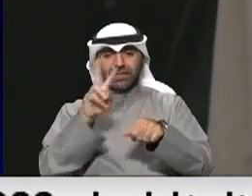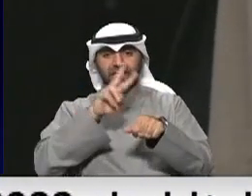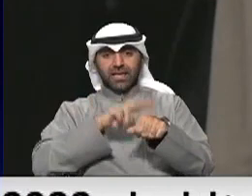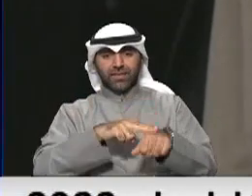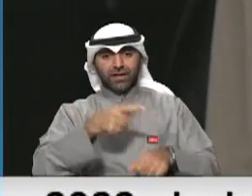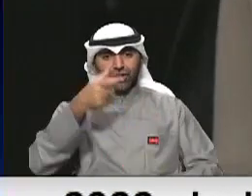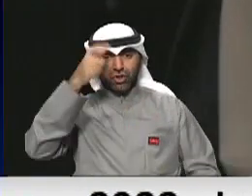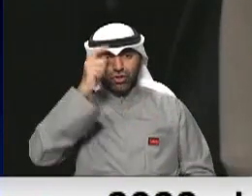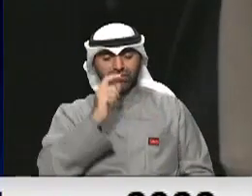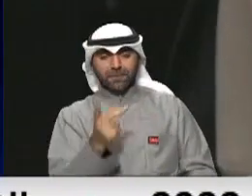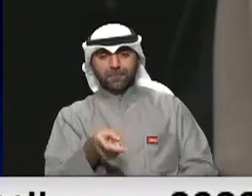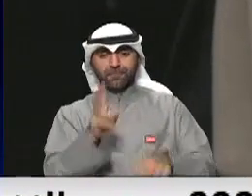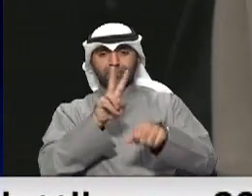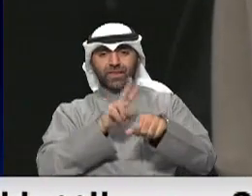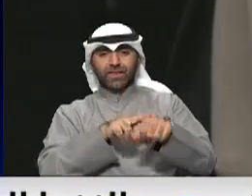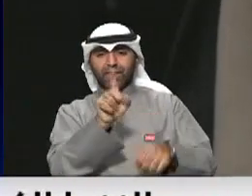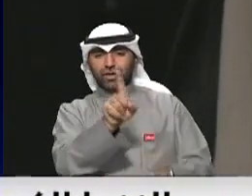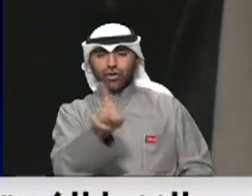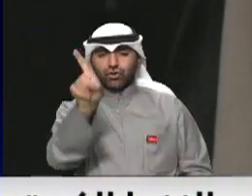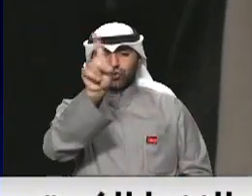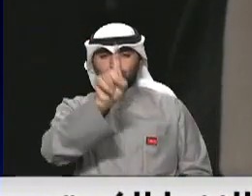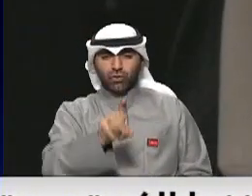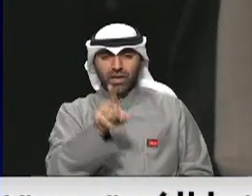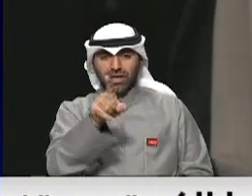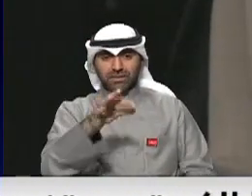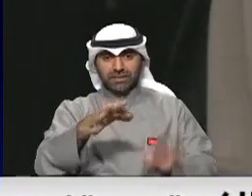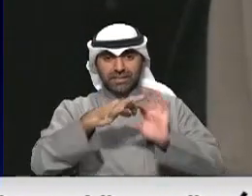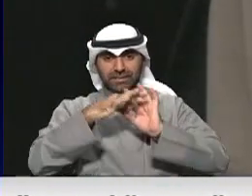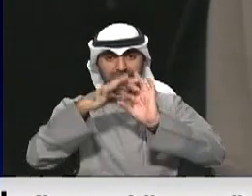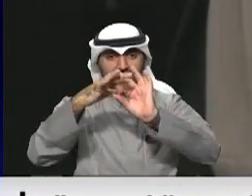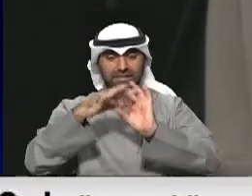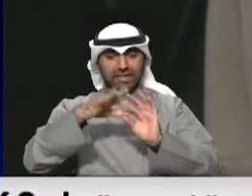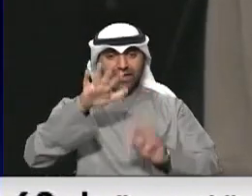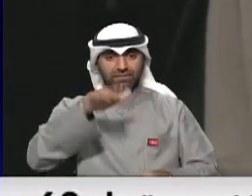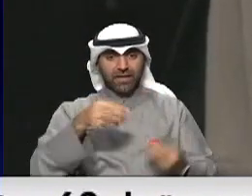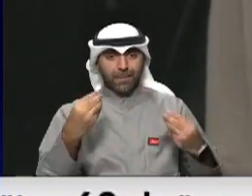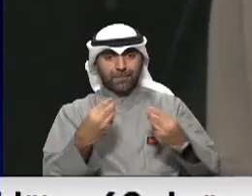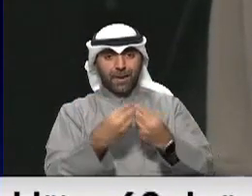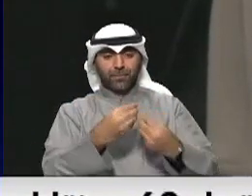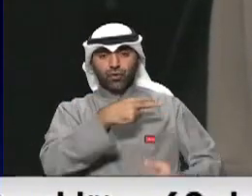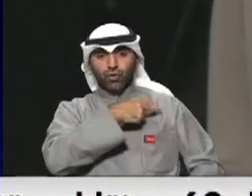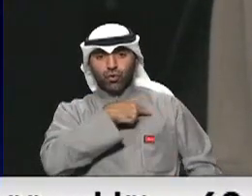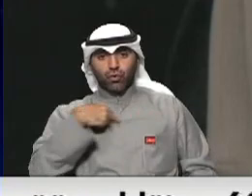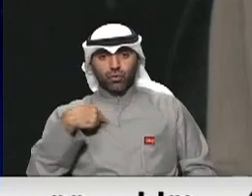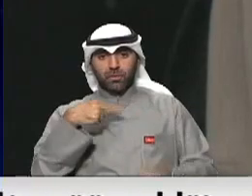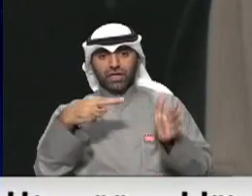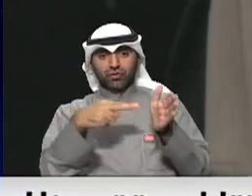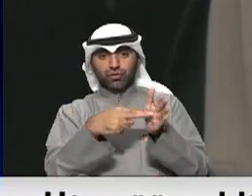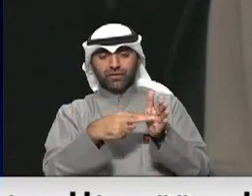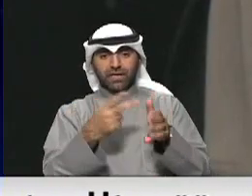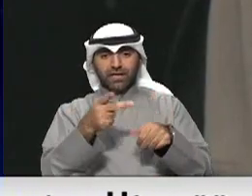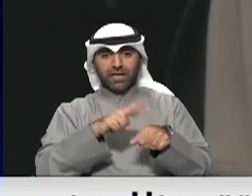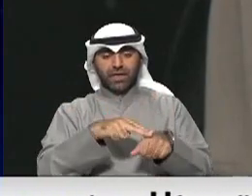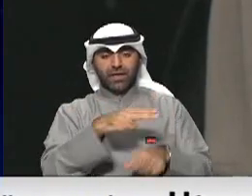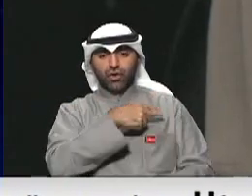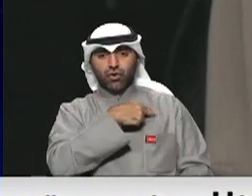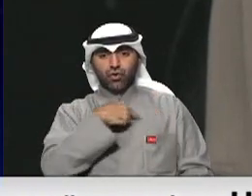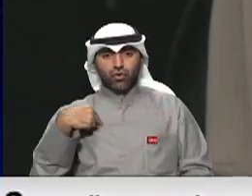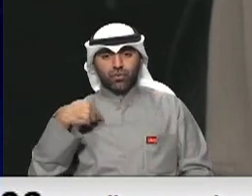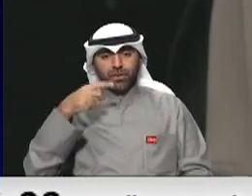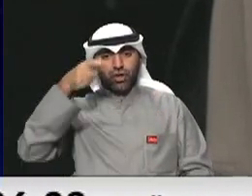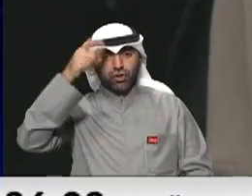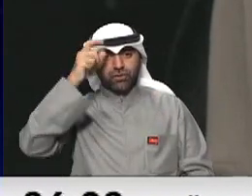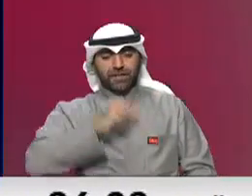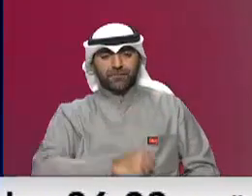خطط وتنسيق مع جمعيات إغاثية أخرى من أجل هذه المواد الملحة؟ طبعا السبب